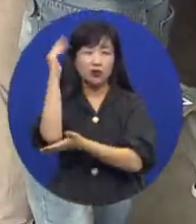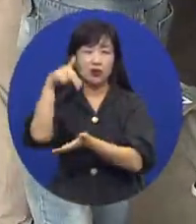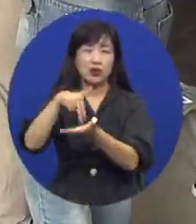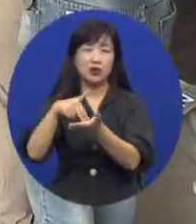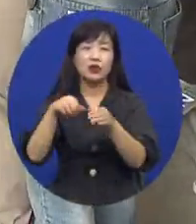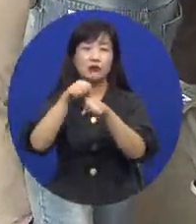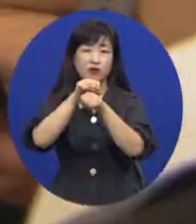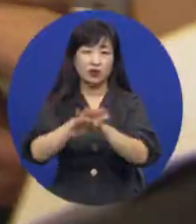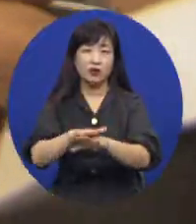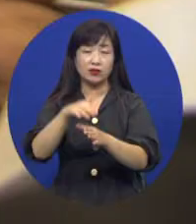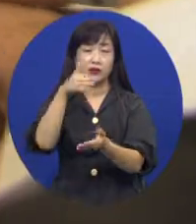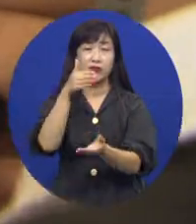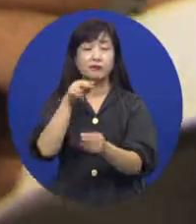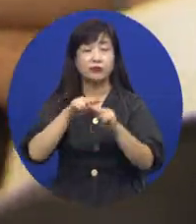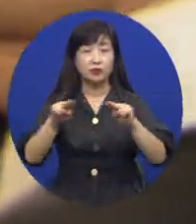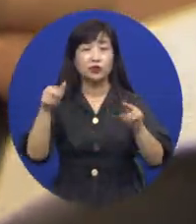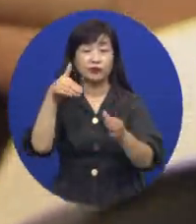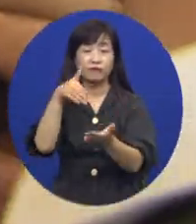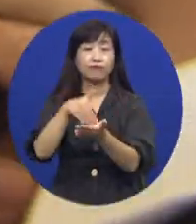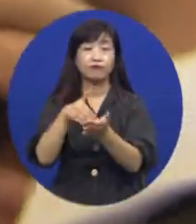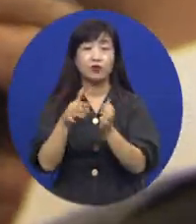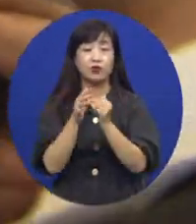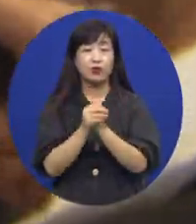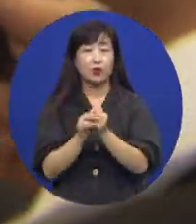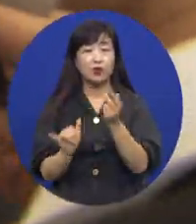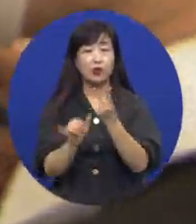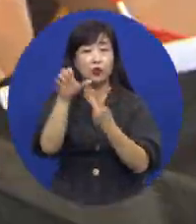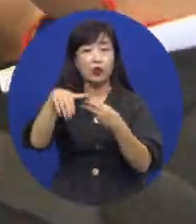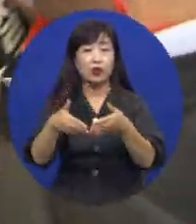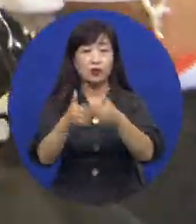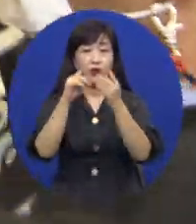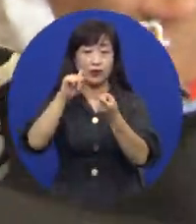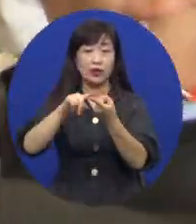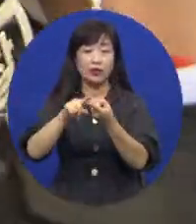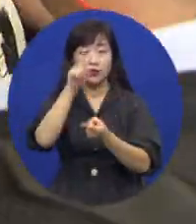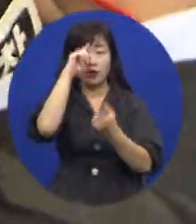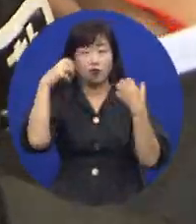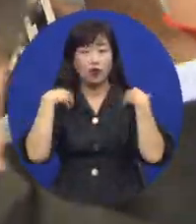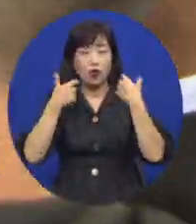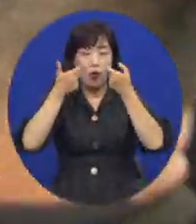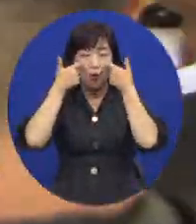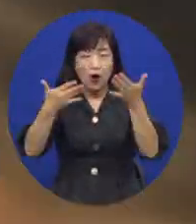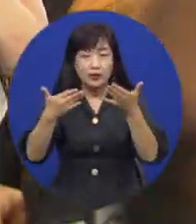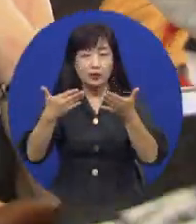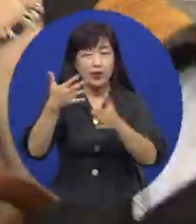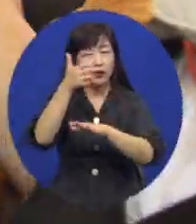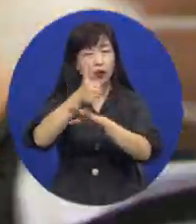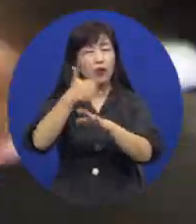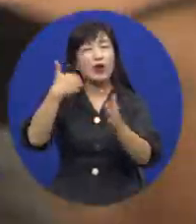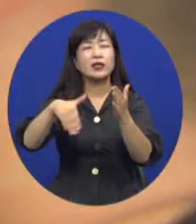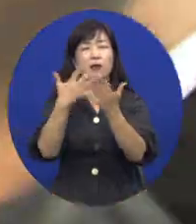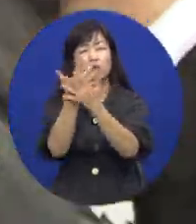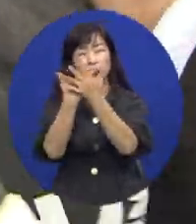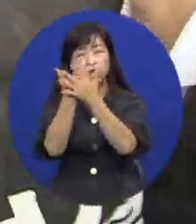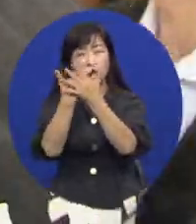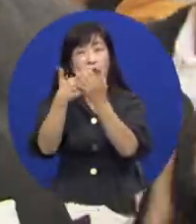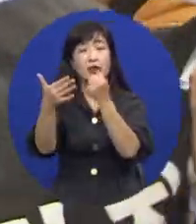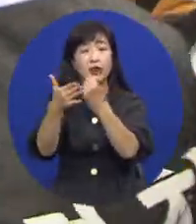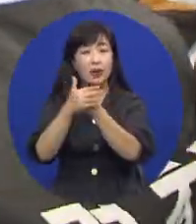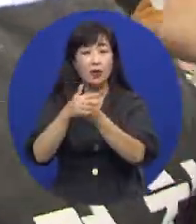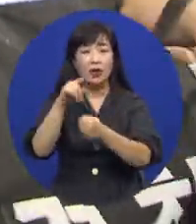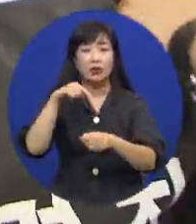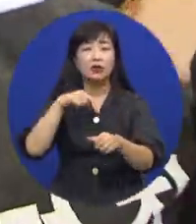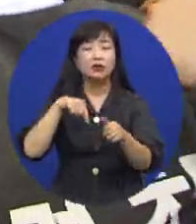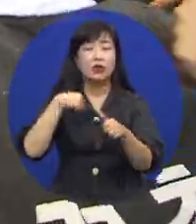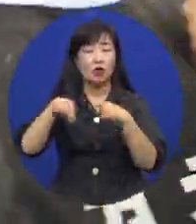했습니다. 제2공항 건설 여부에 대해 정부가 명확한 결론을 내리지 않고 있는 가운데